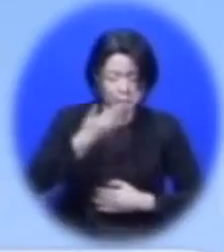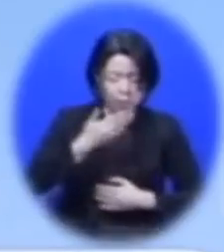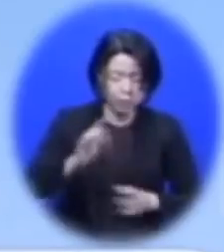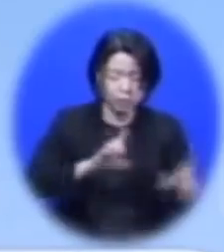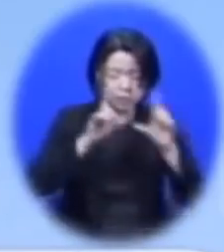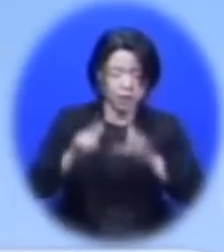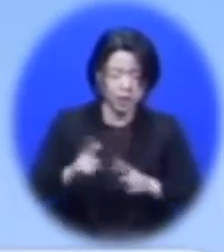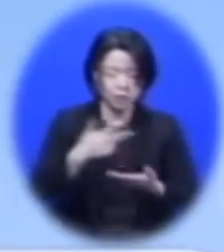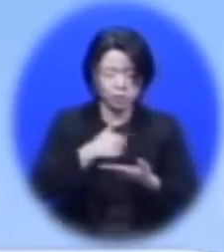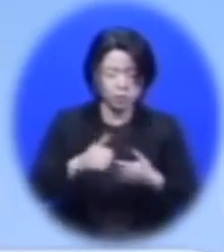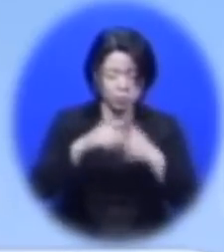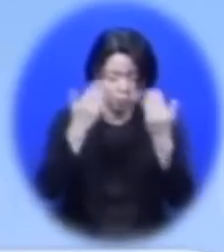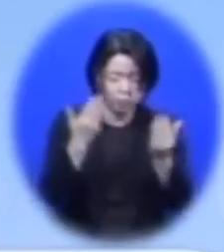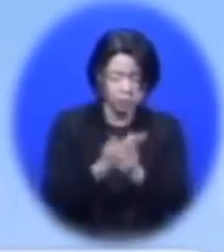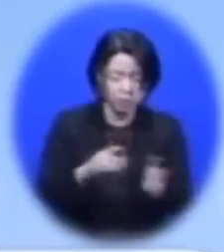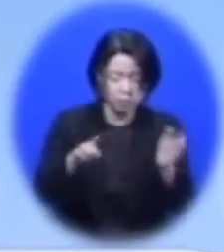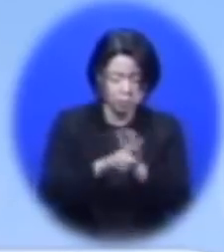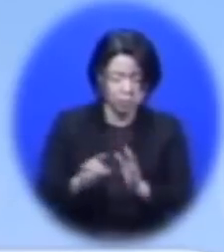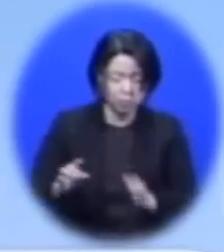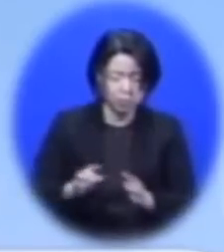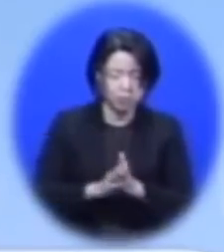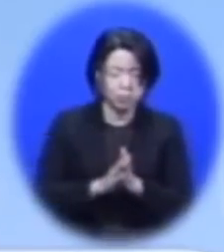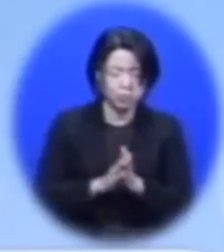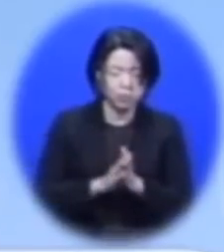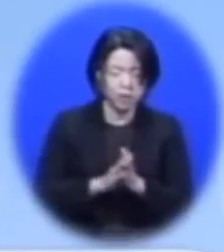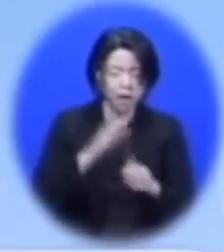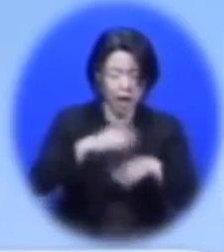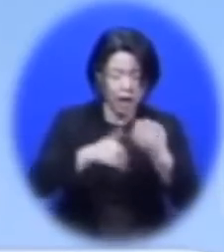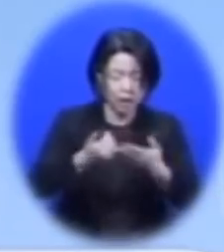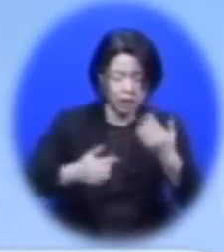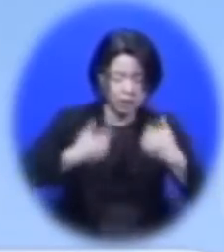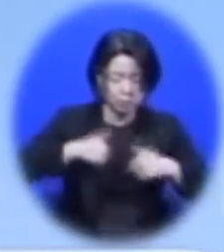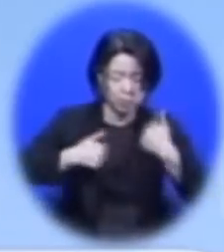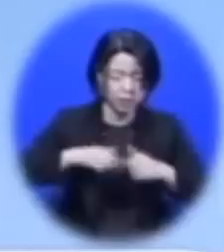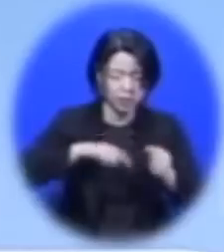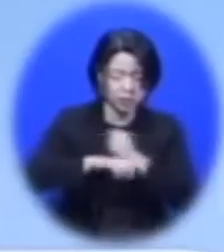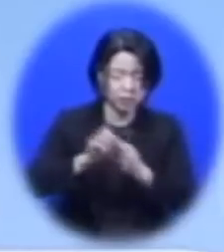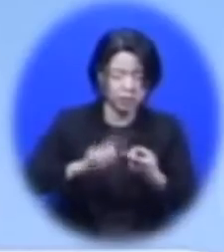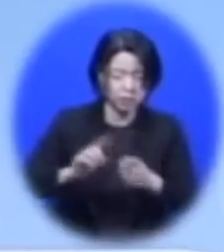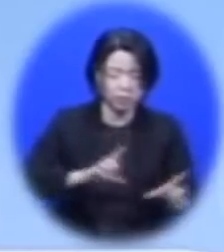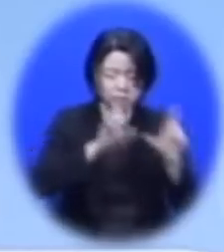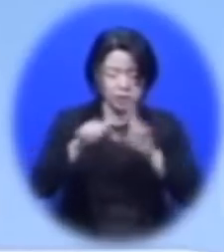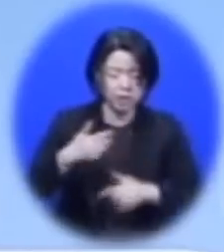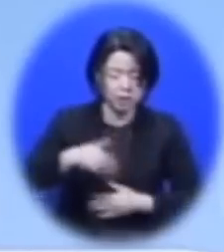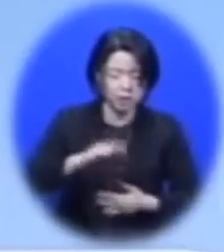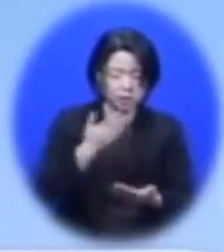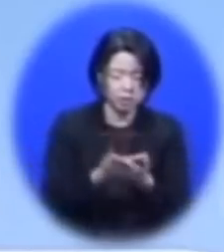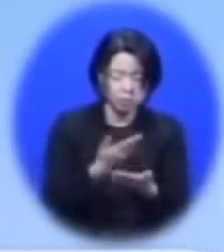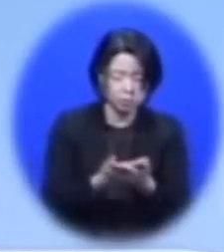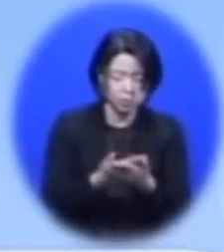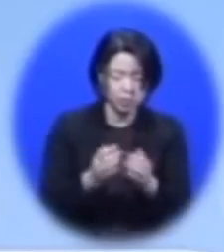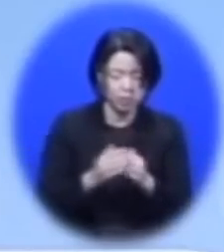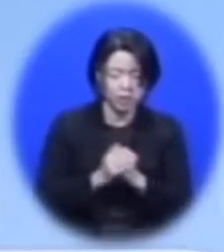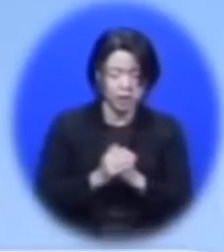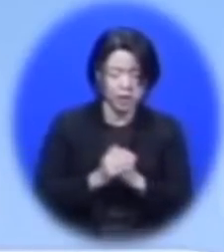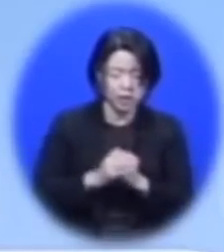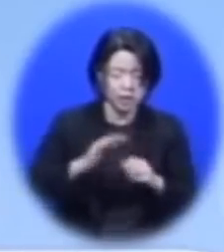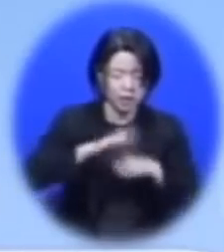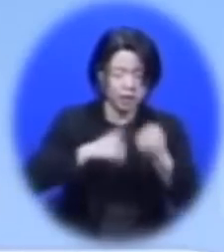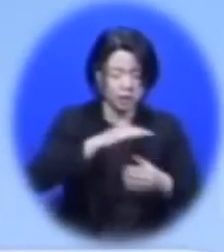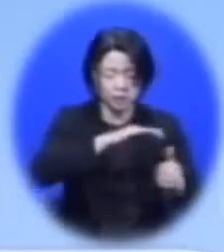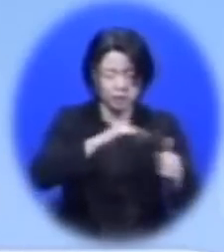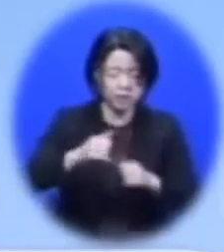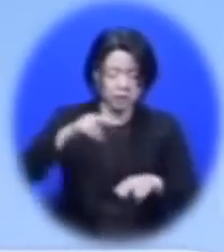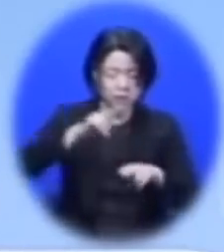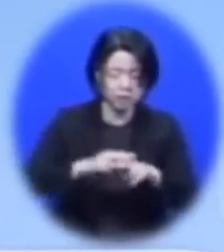살리시는 주님을 온전히 믿고 신뢰하며 하나님 기뻐하는 뜻대로 살아갈 수 있게 해주옵소서. 사명의 자리에